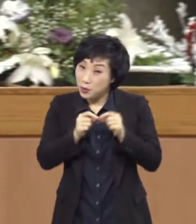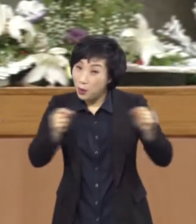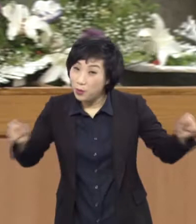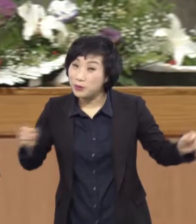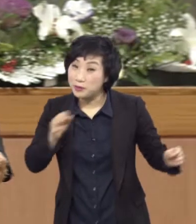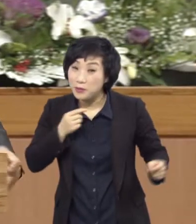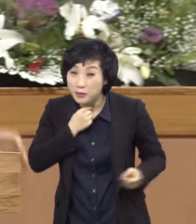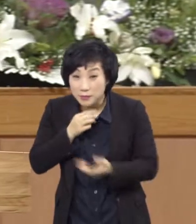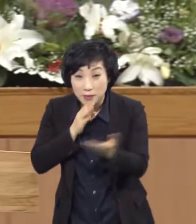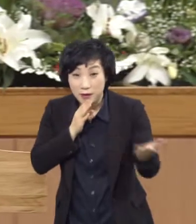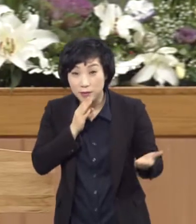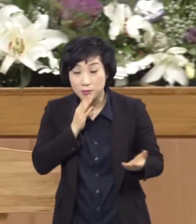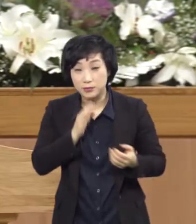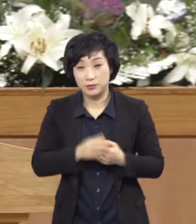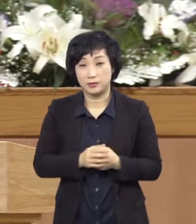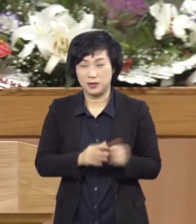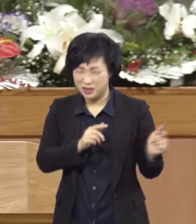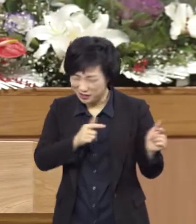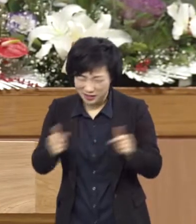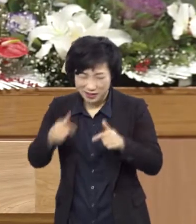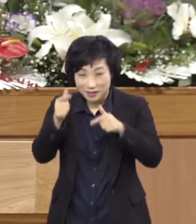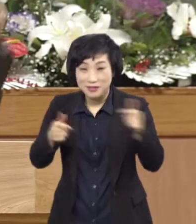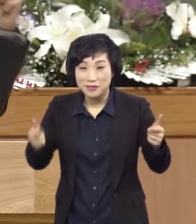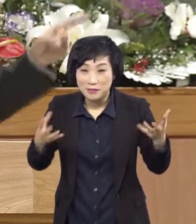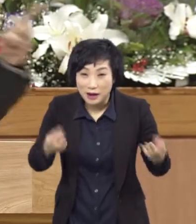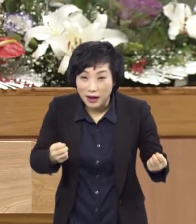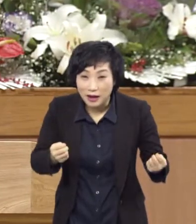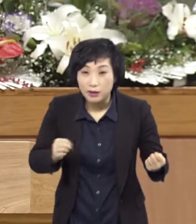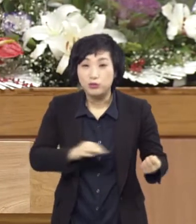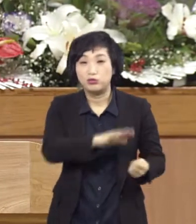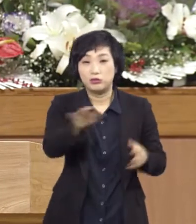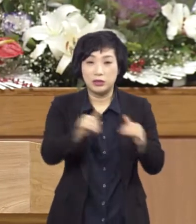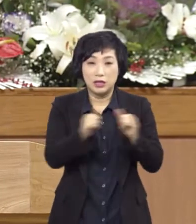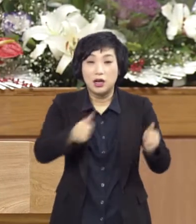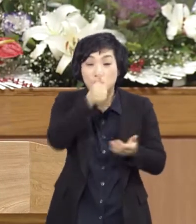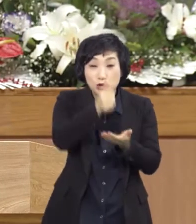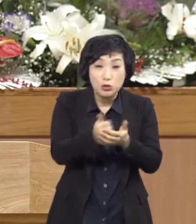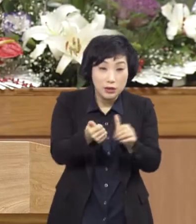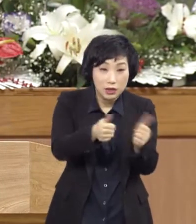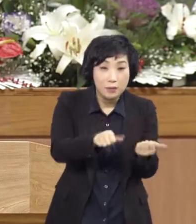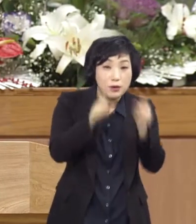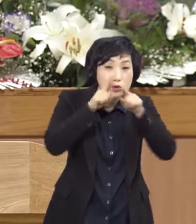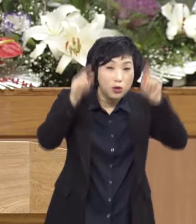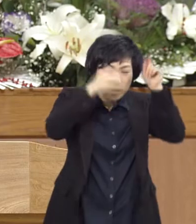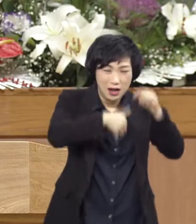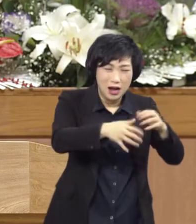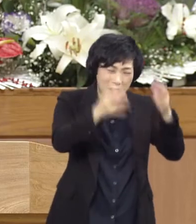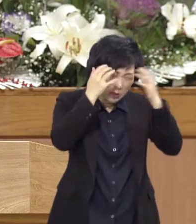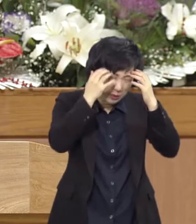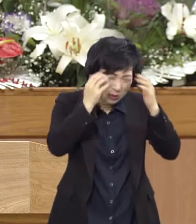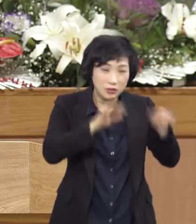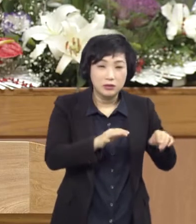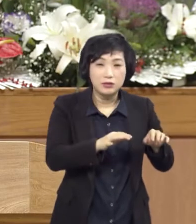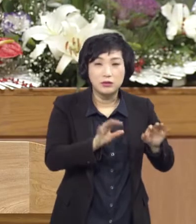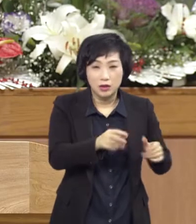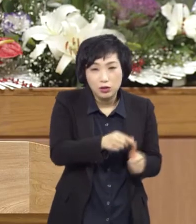싶은 본능, 이와 같이 우리는 죄와 사망과 지옥에서 살고 싶은